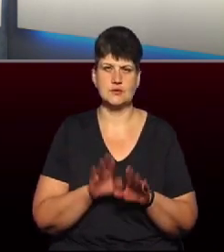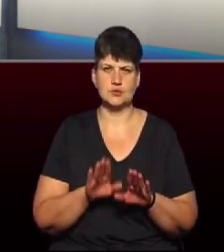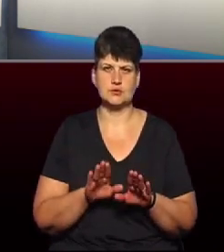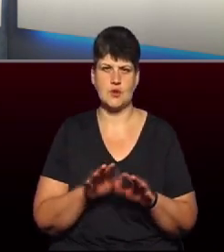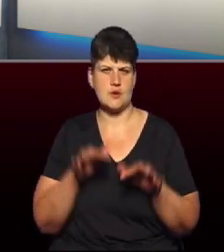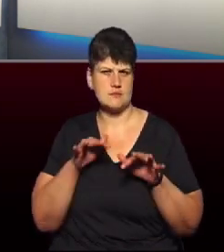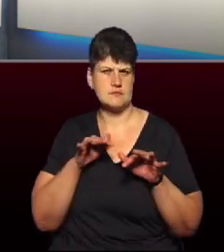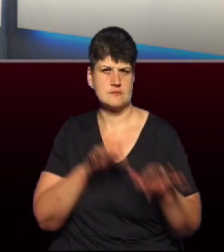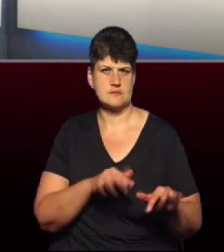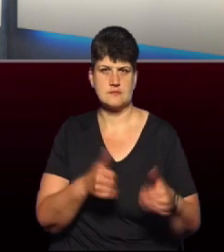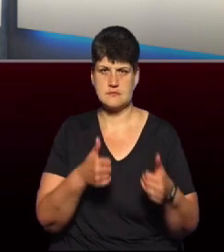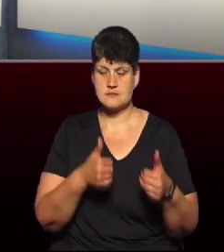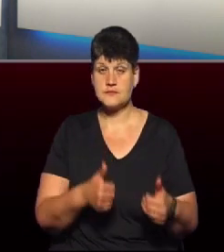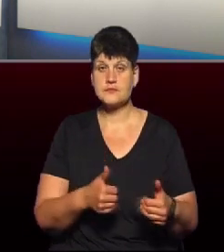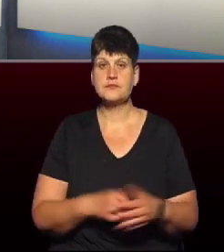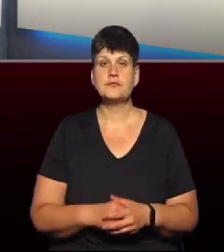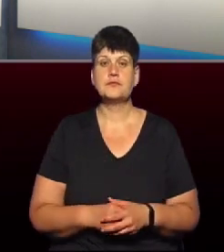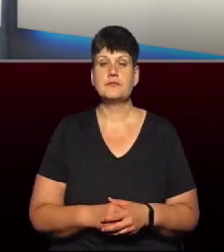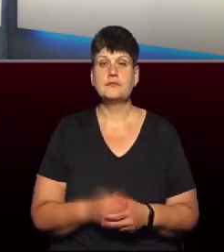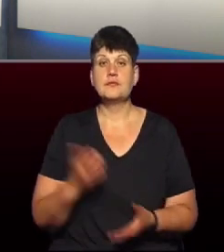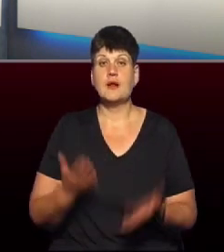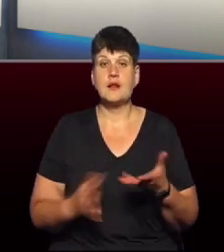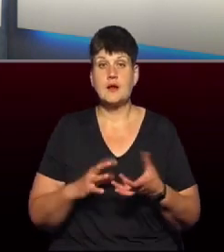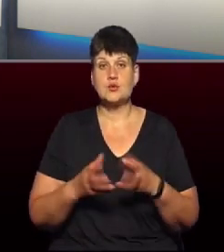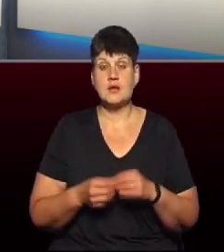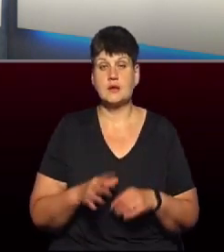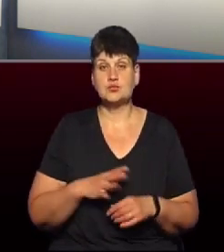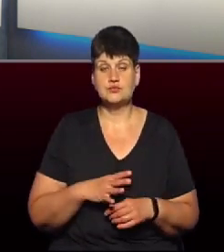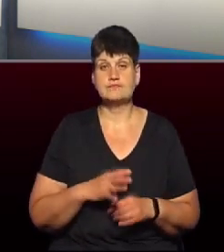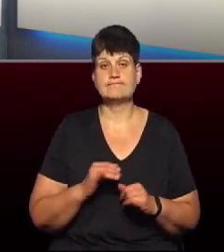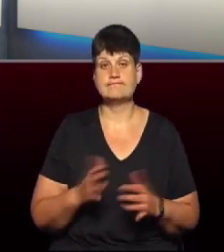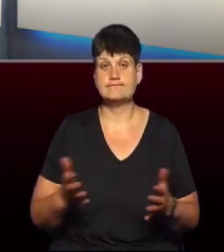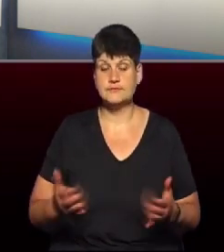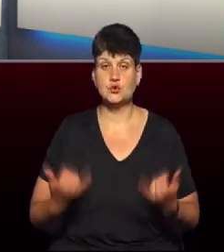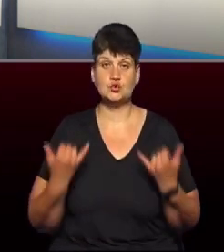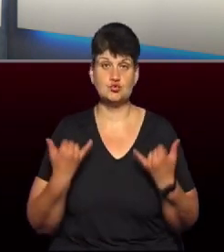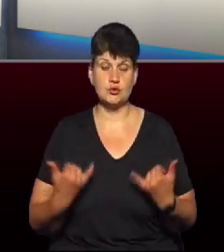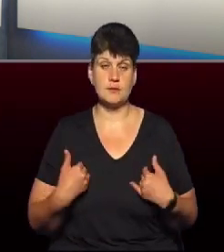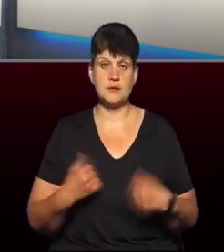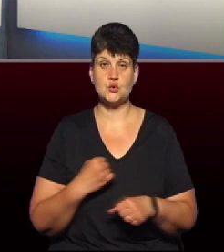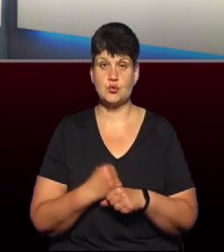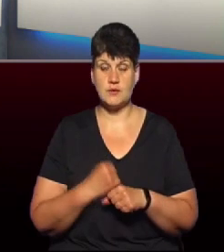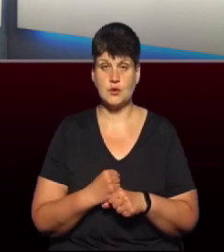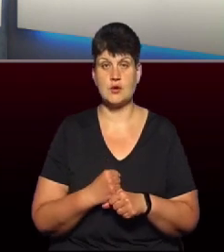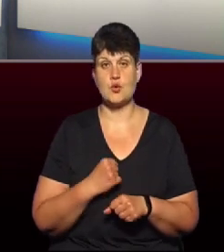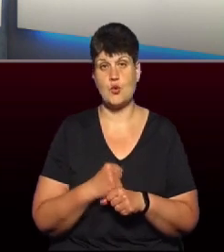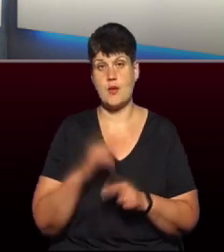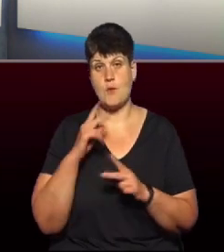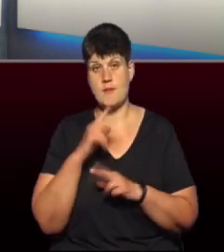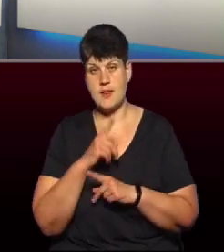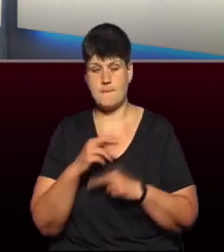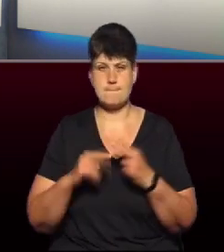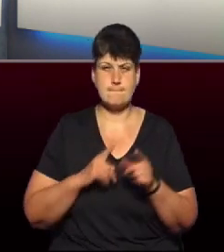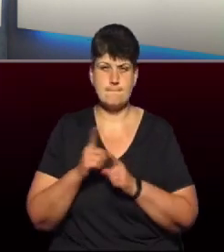контратакували, але результат був негативний. Сьогодні ми зробили роботу над помилками, перебудували трошки нашу